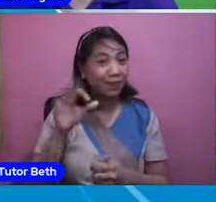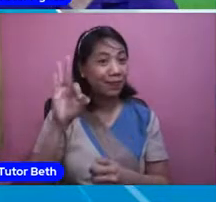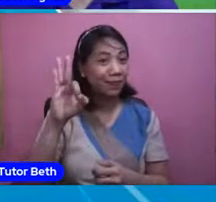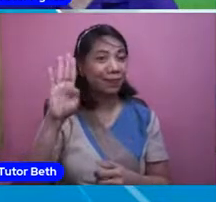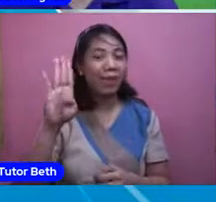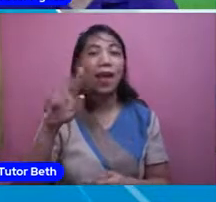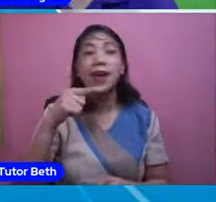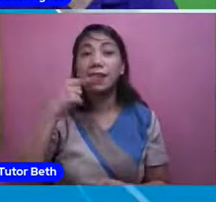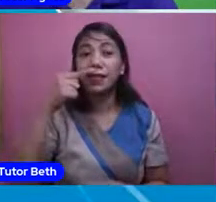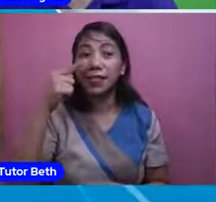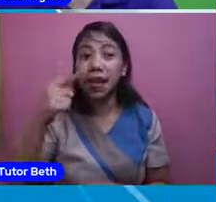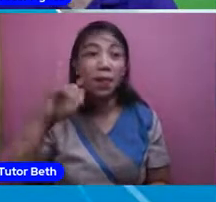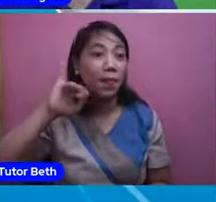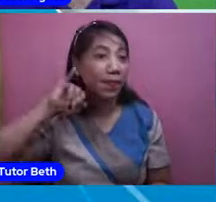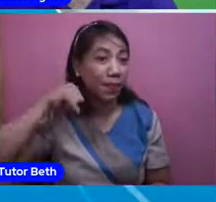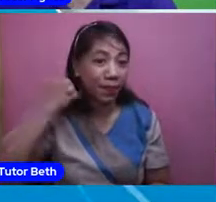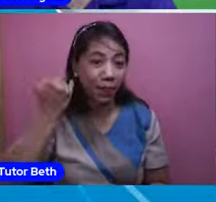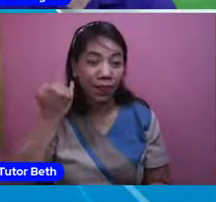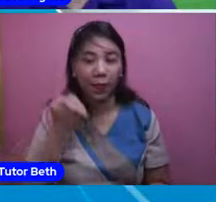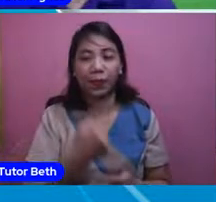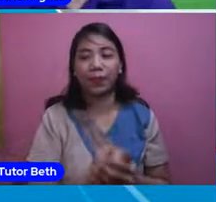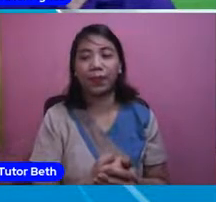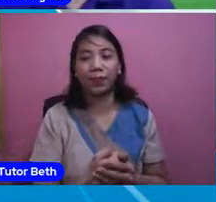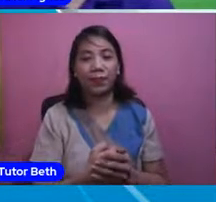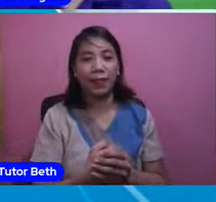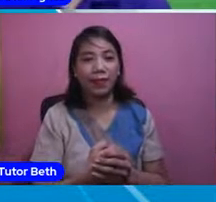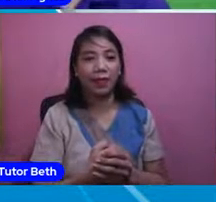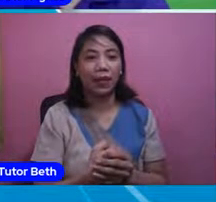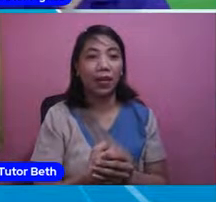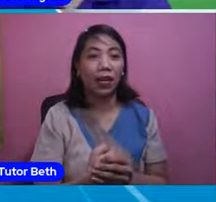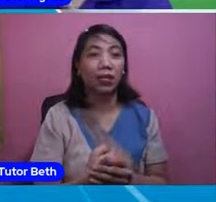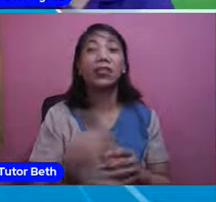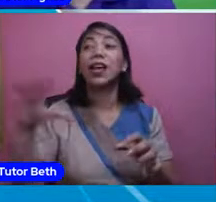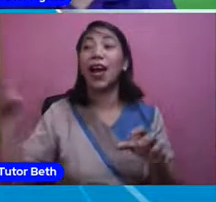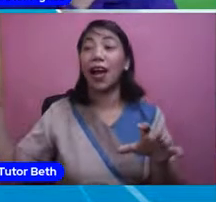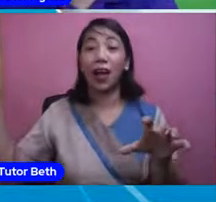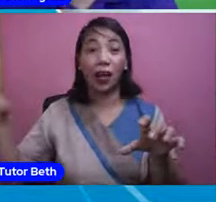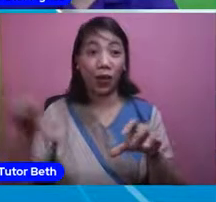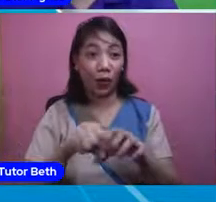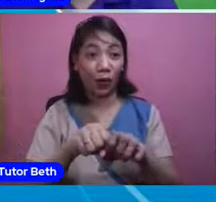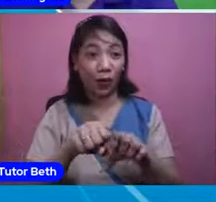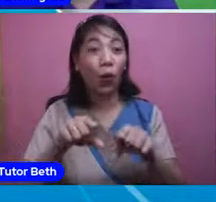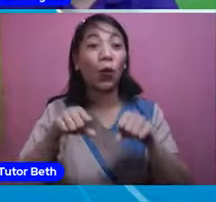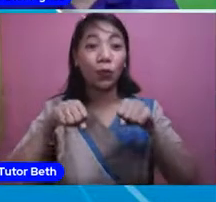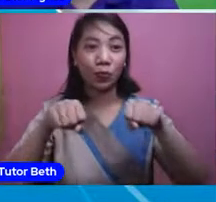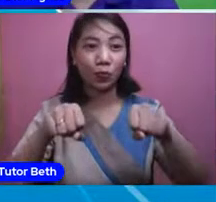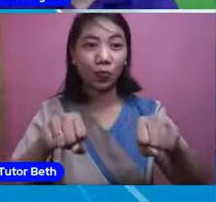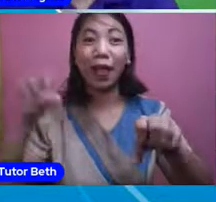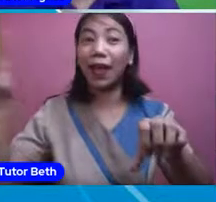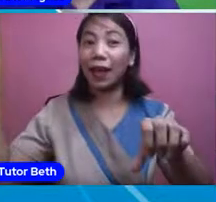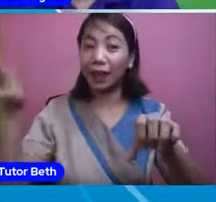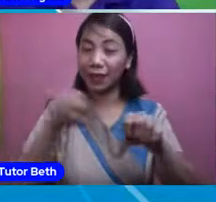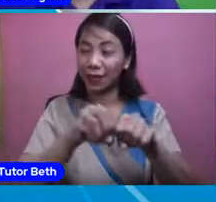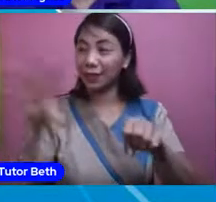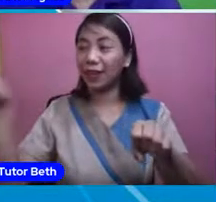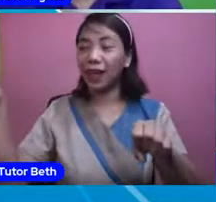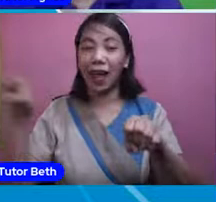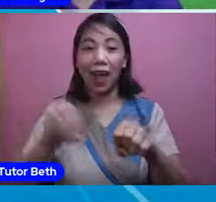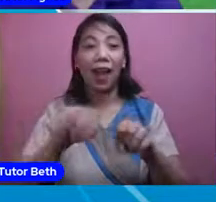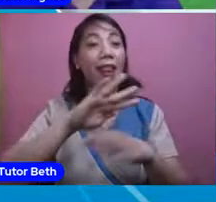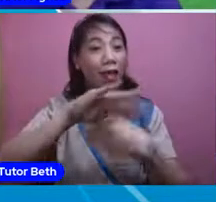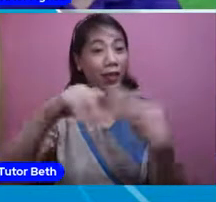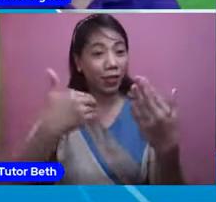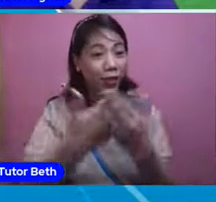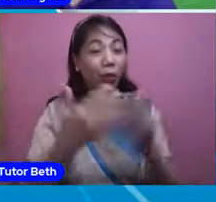Justin Adrian, grocery daw. Lagi daw silang buong pamilya ay napunta